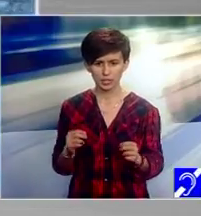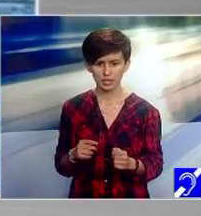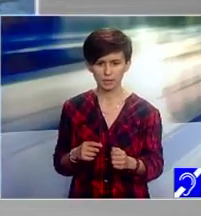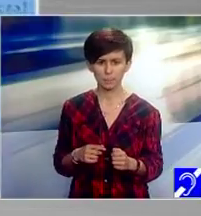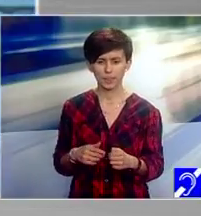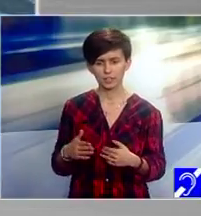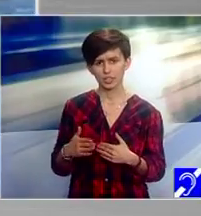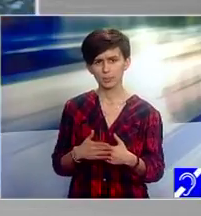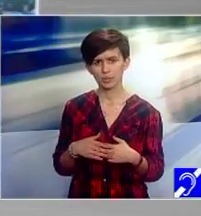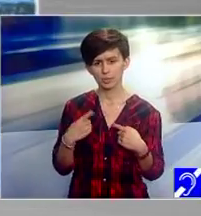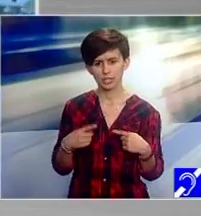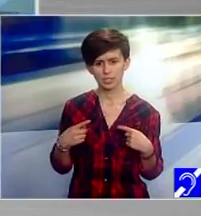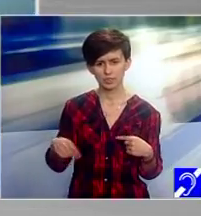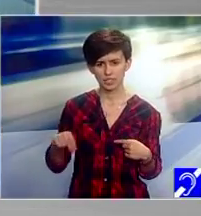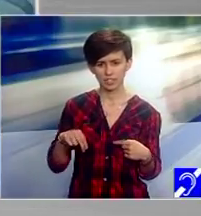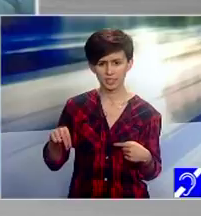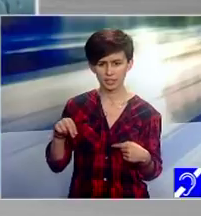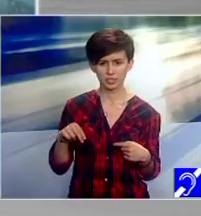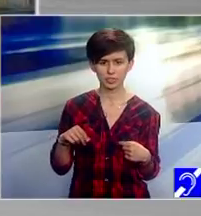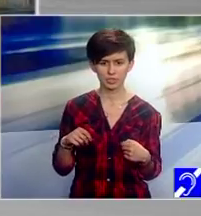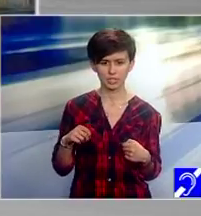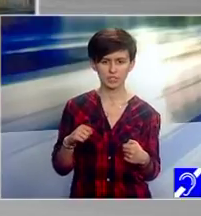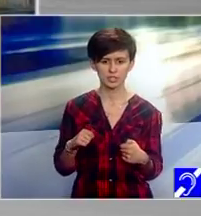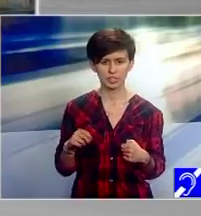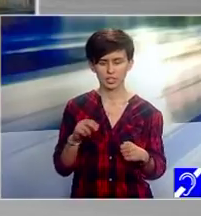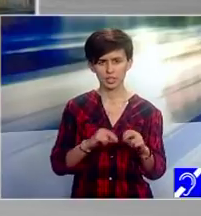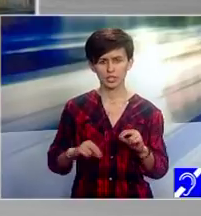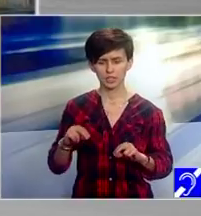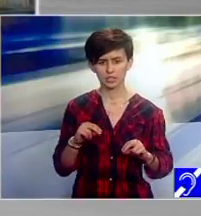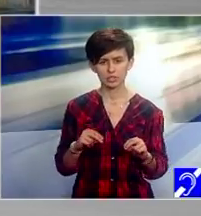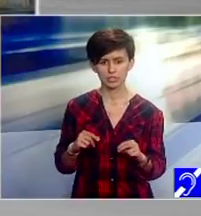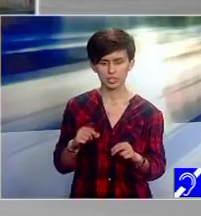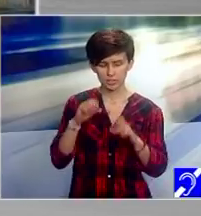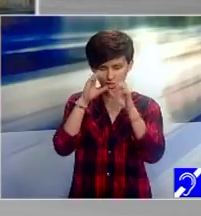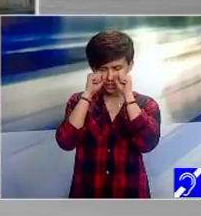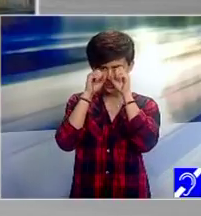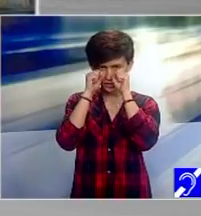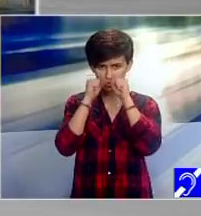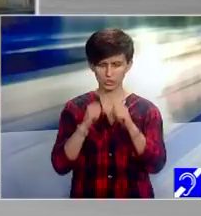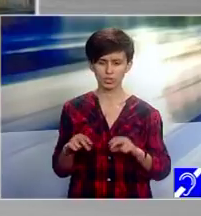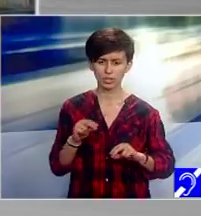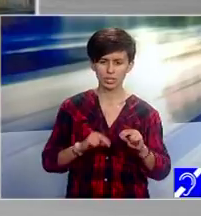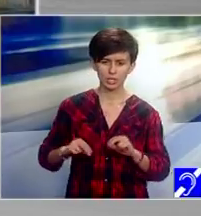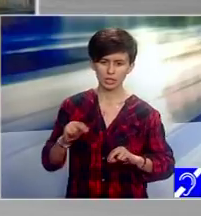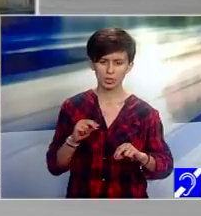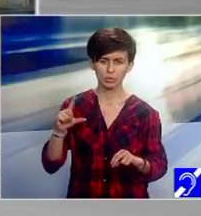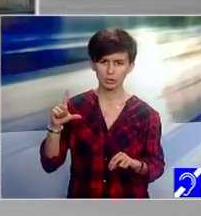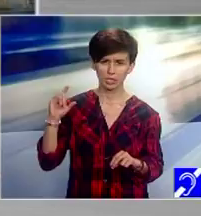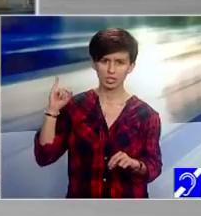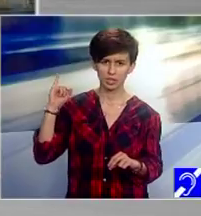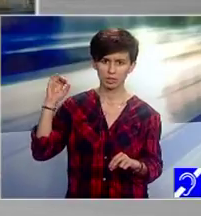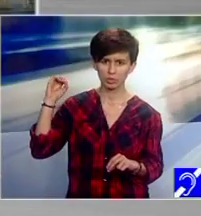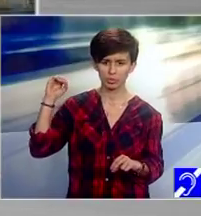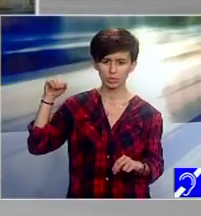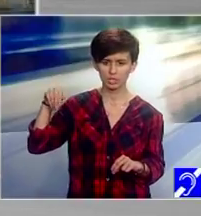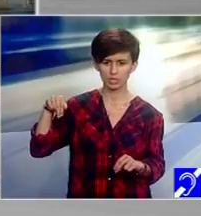fiecare județ, filială a Asociației Nevăzătorilor, Clubul Lions este alături